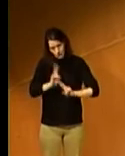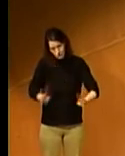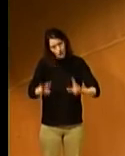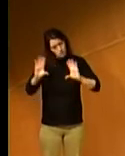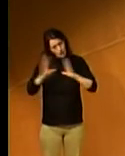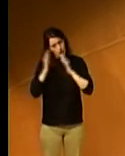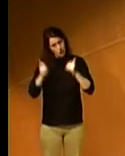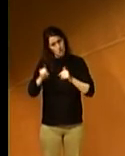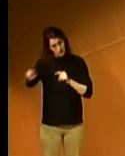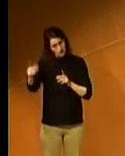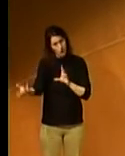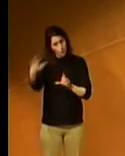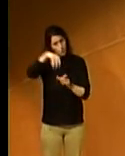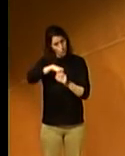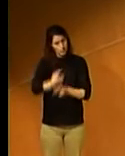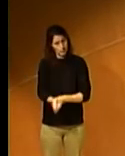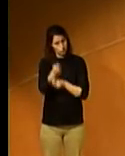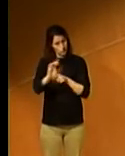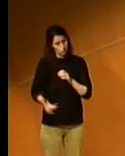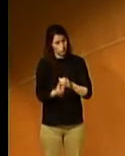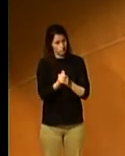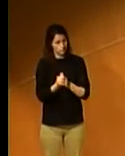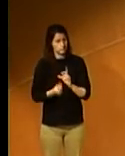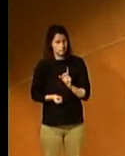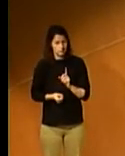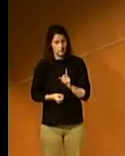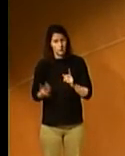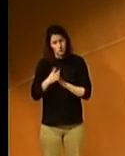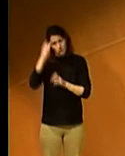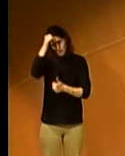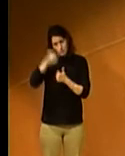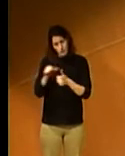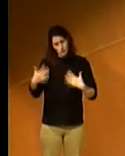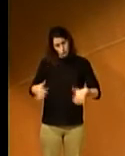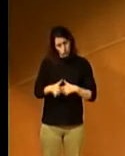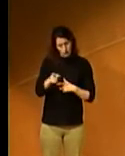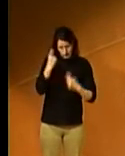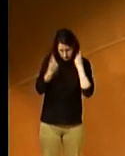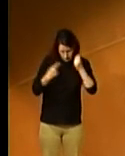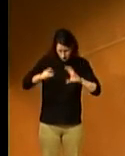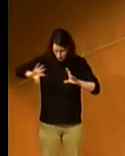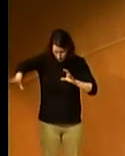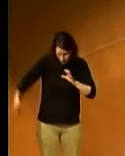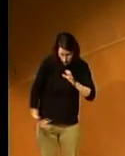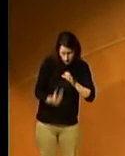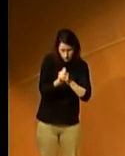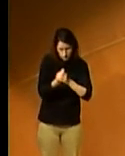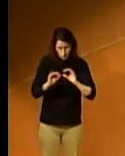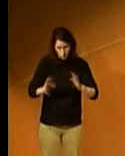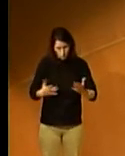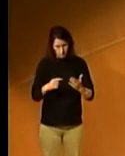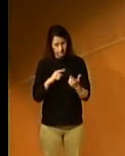de l'éducation inclusive. Et à l'époque, déjà, on en était là. Hein. J'ai